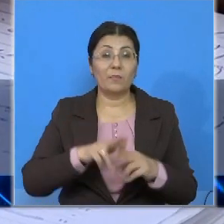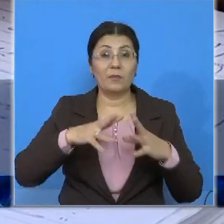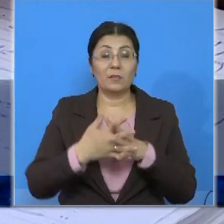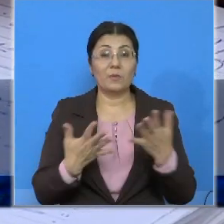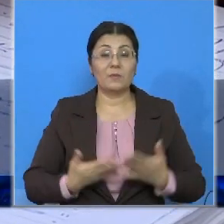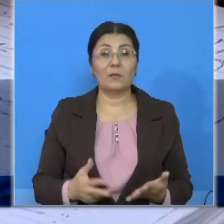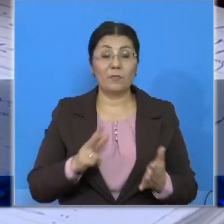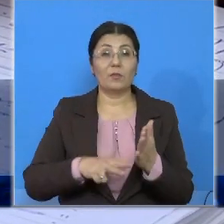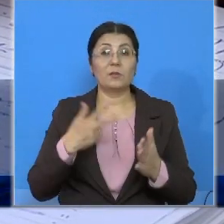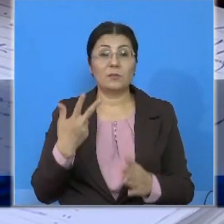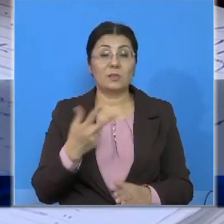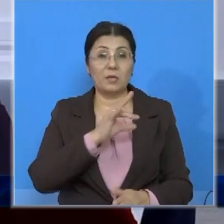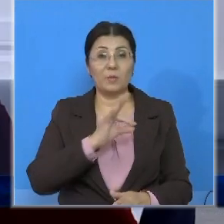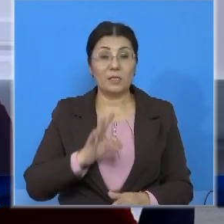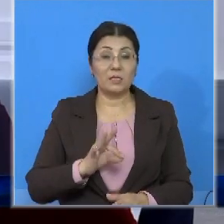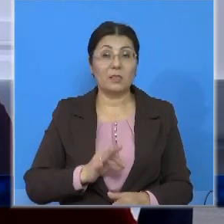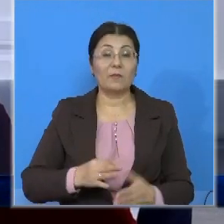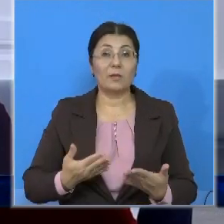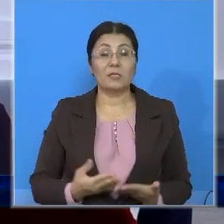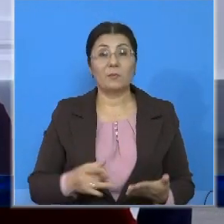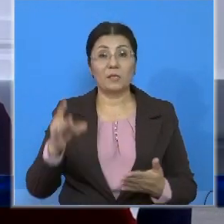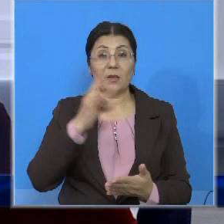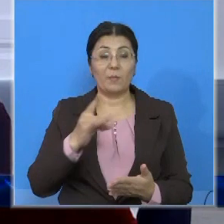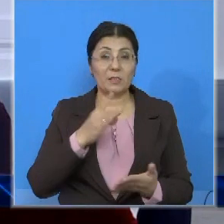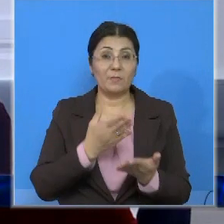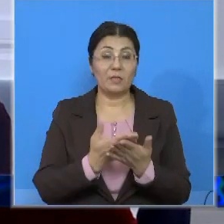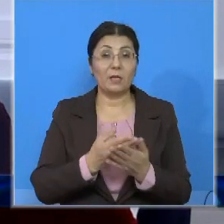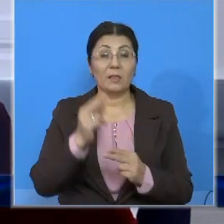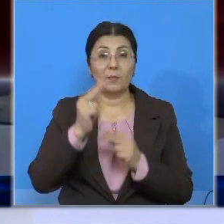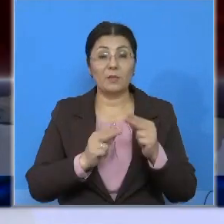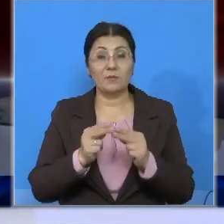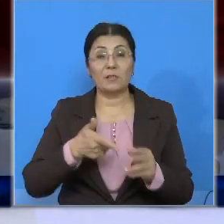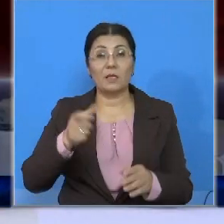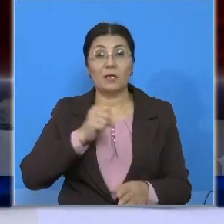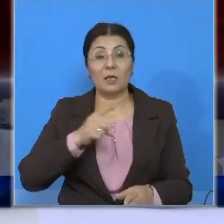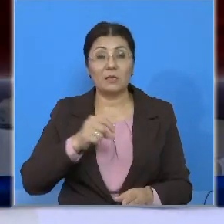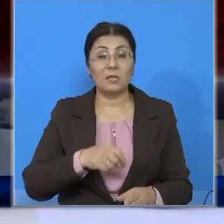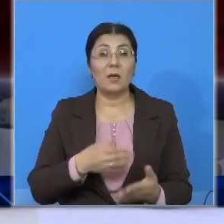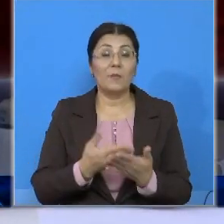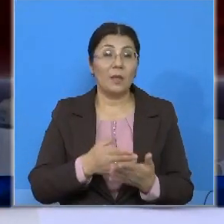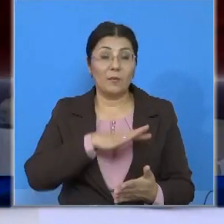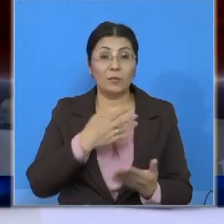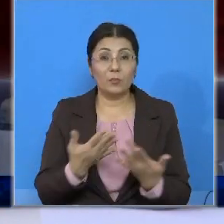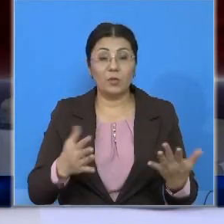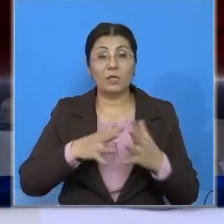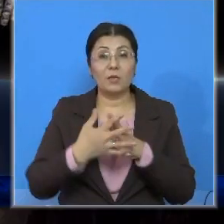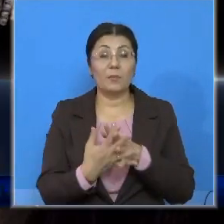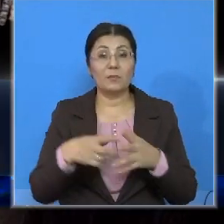проживает 83% населения района. Строится газопровод от Каратугая до Каралсая и Байтурасая. Это